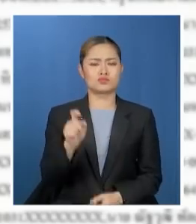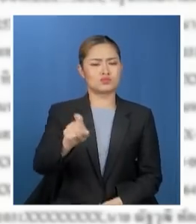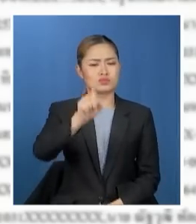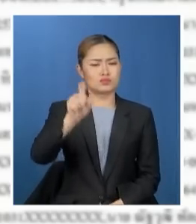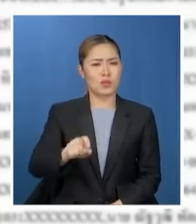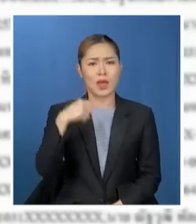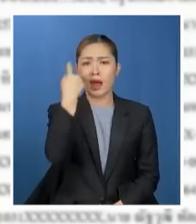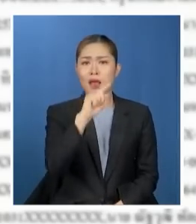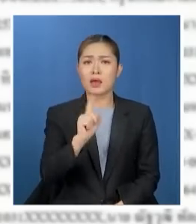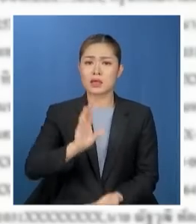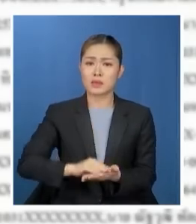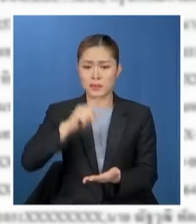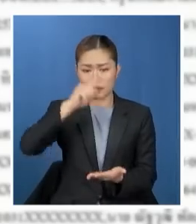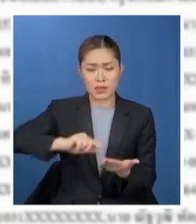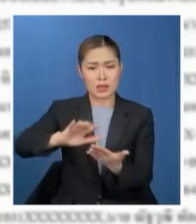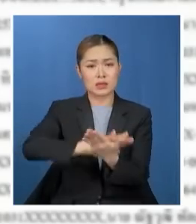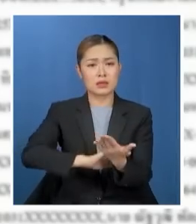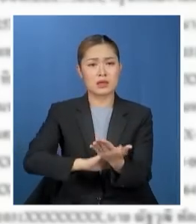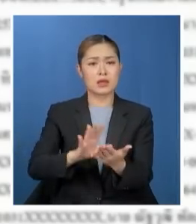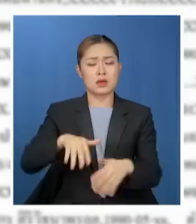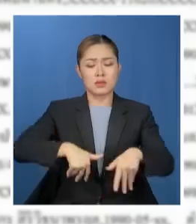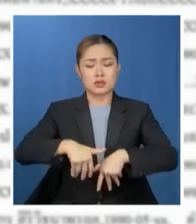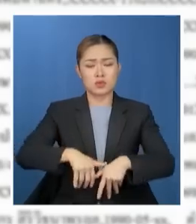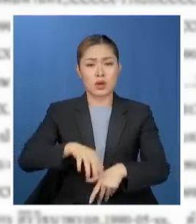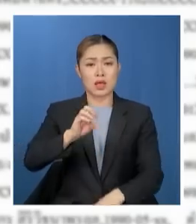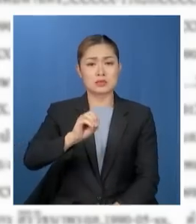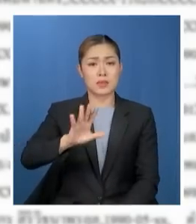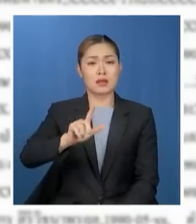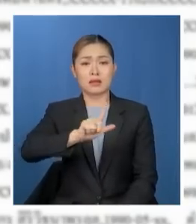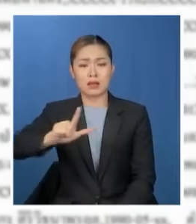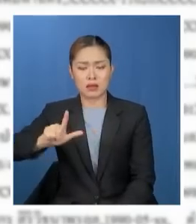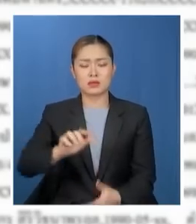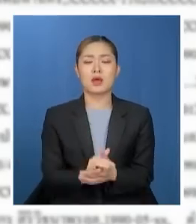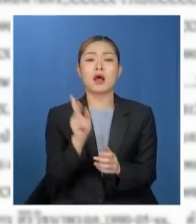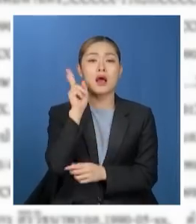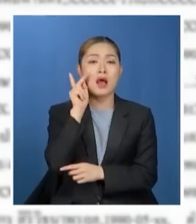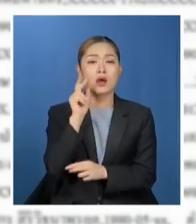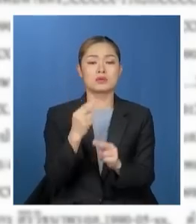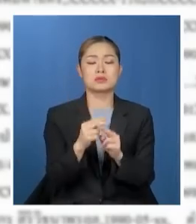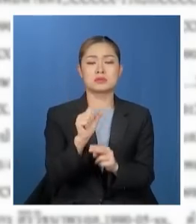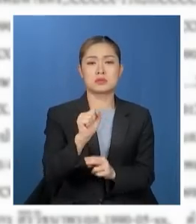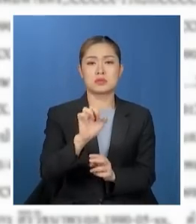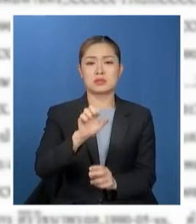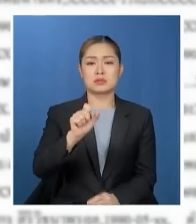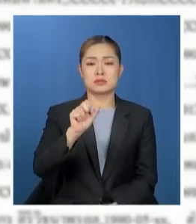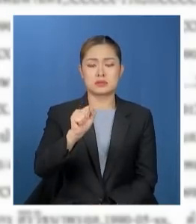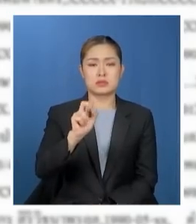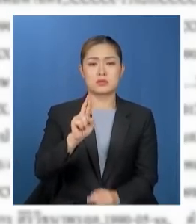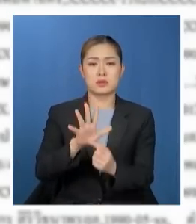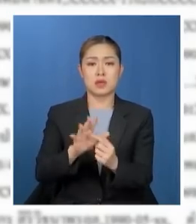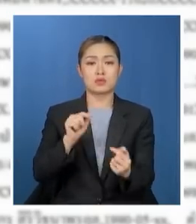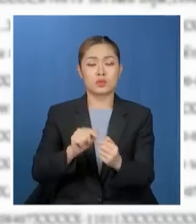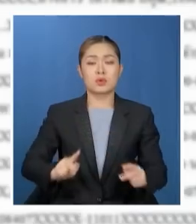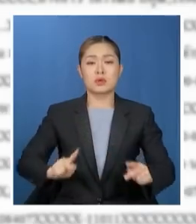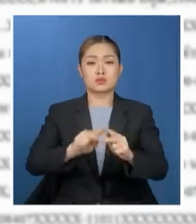ยว่าหน่วยงานไหนมีข้อมูลคนไทยตั้ง55ล้านคนนะครับสำนักข่าวอิสราไปตรวจสอบครับโดยอ้างถึงแหล่งข่าวจากกระทรวงสาธ